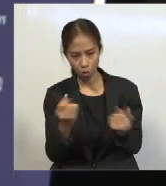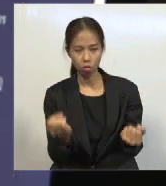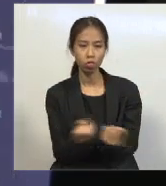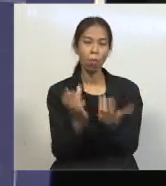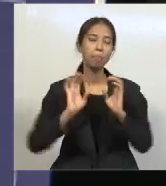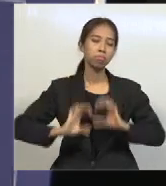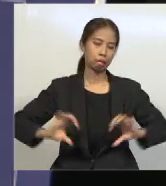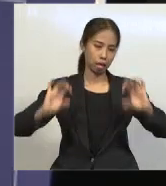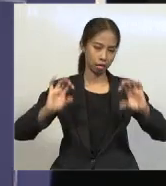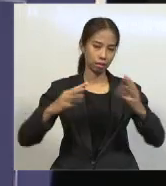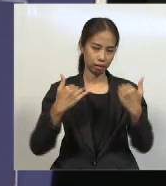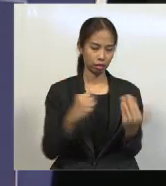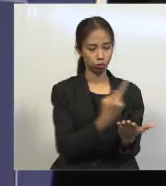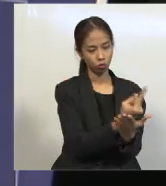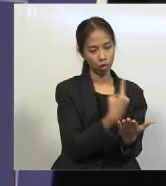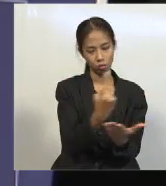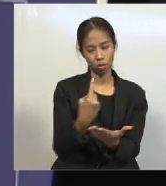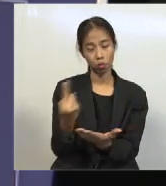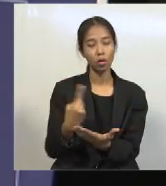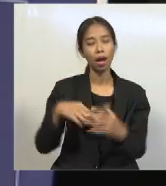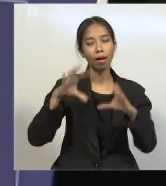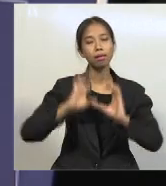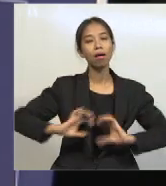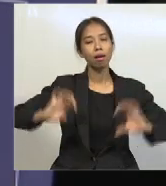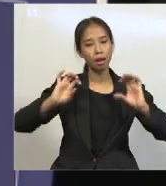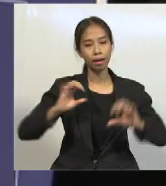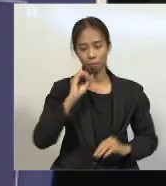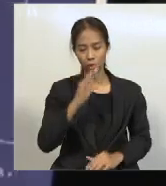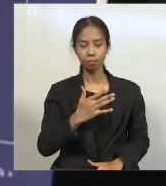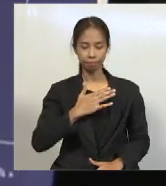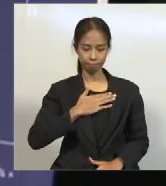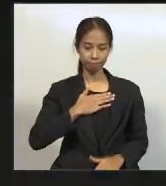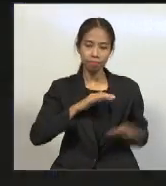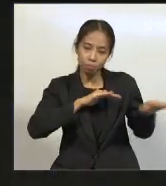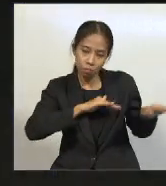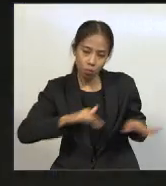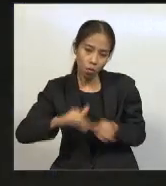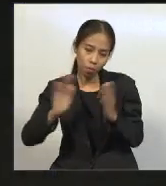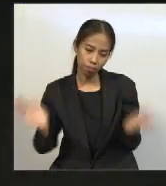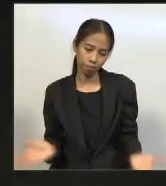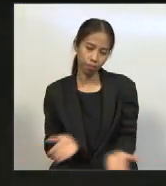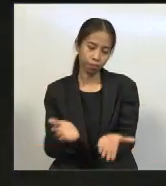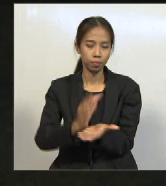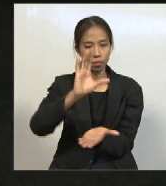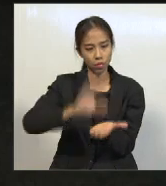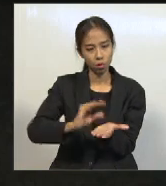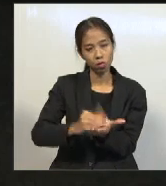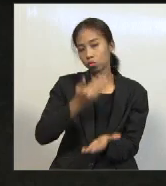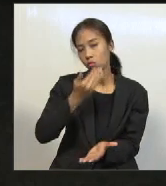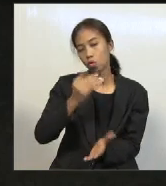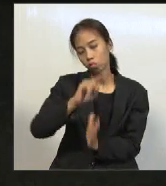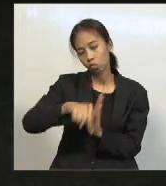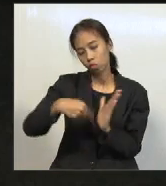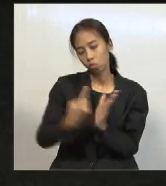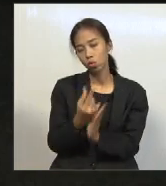งขณะนี้ตัวแทนจากทุกหน่วยงานของรัฐยืนยันถึงความพร้อมที่จะร่วมสนับสนุนข้อมูลตลอด24ชั่วโม